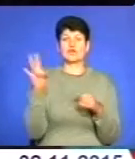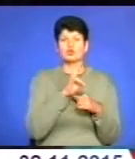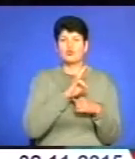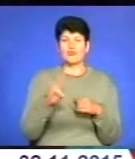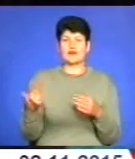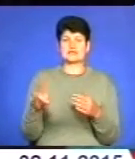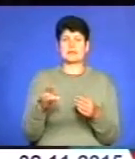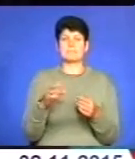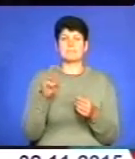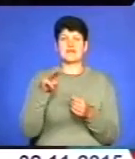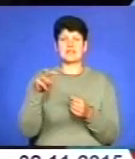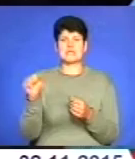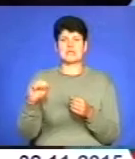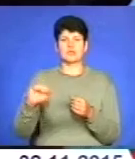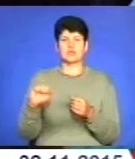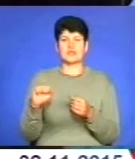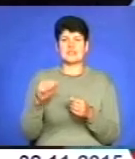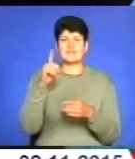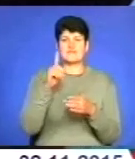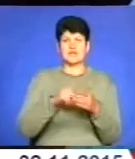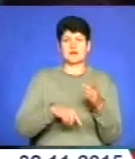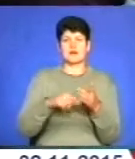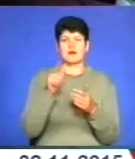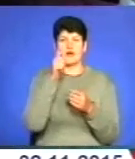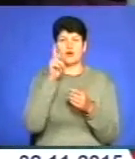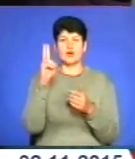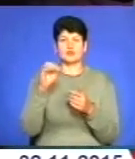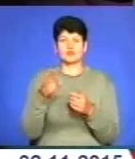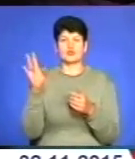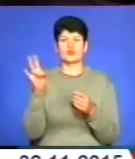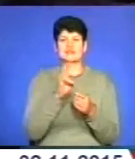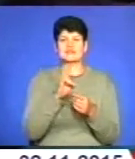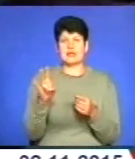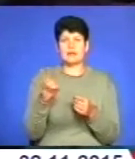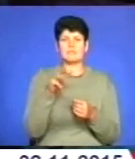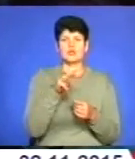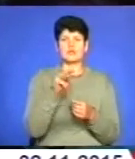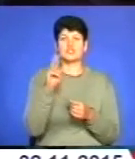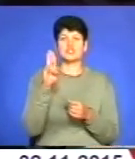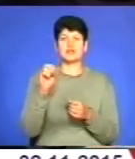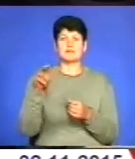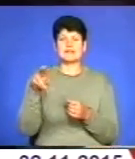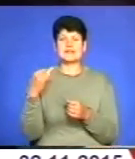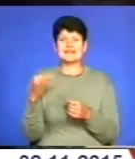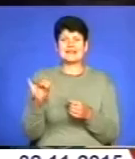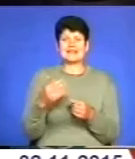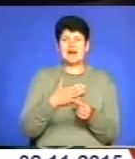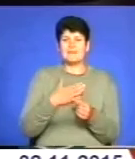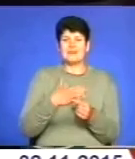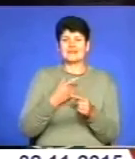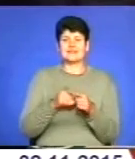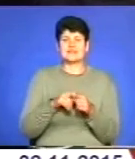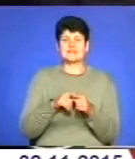як Марійська дружина і як вірні греко-католицької церкви. Митрополит Шептицький, ну, це, напевно, для мене в певній мірі